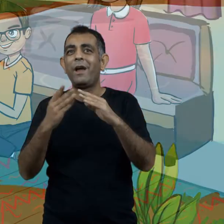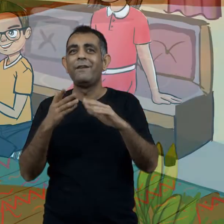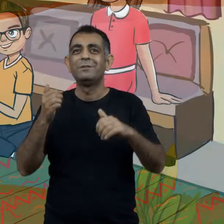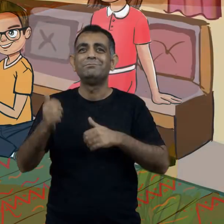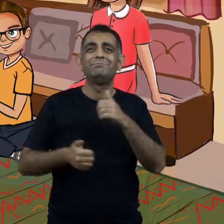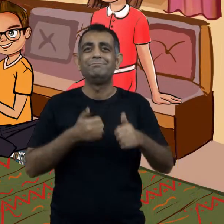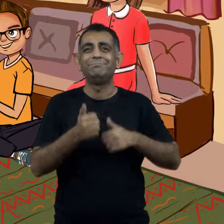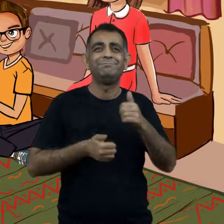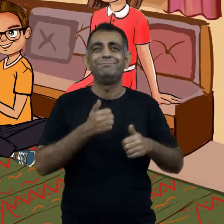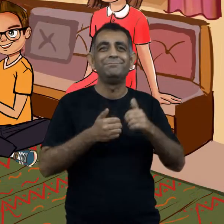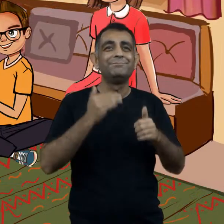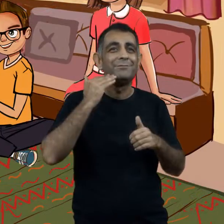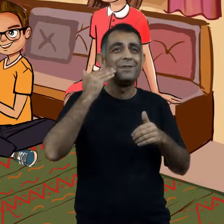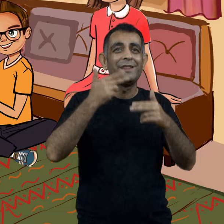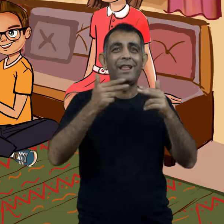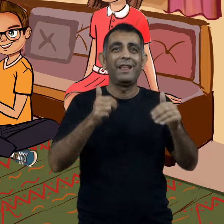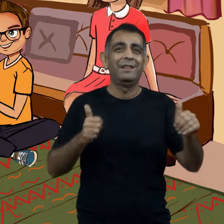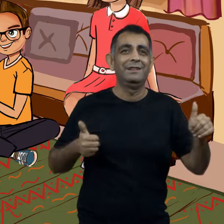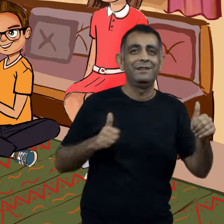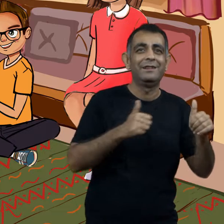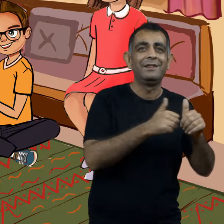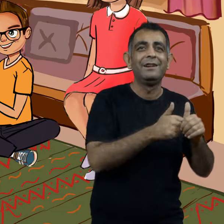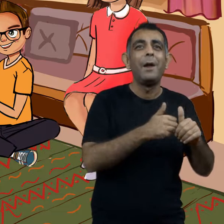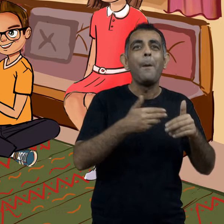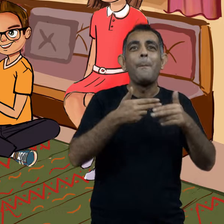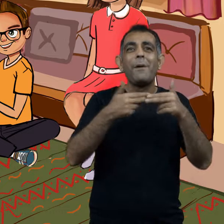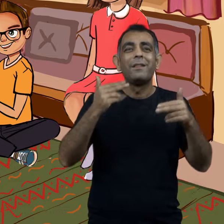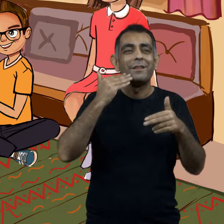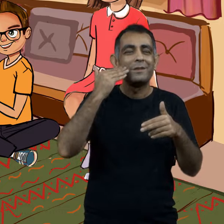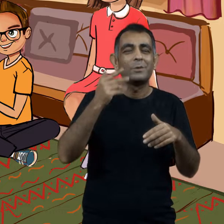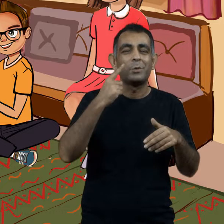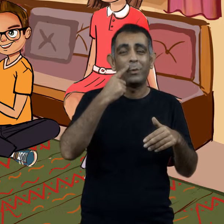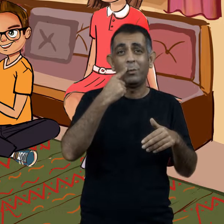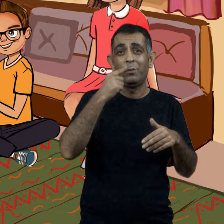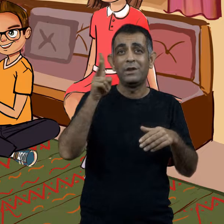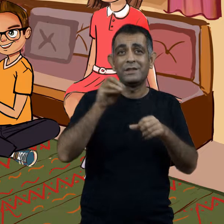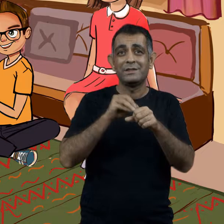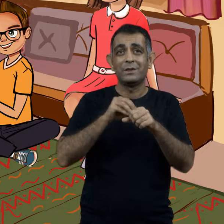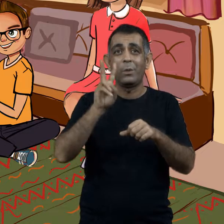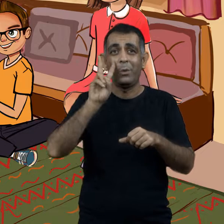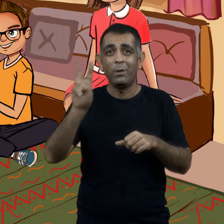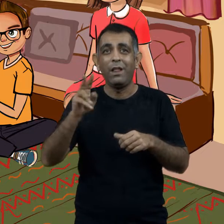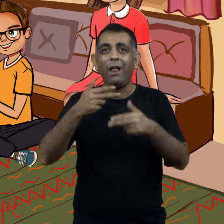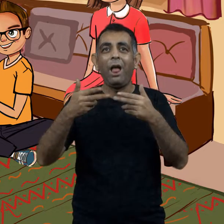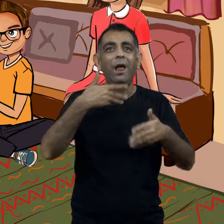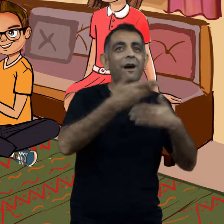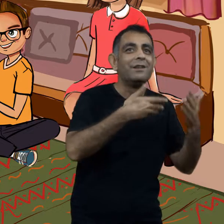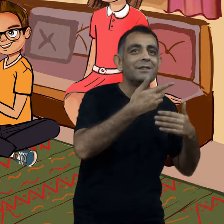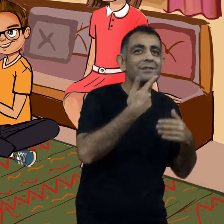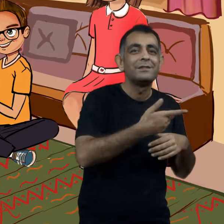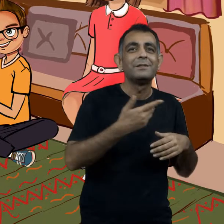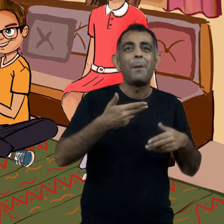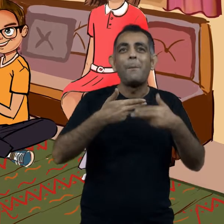eve geldiklerinde koşa koşa Masalcı Nine'nin yanına gittiler. Masalcı Nine'ye sulu ovada gördüklerini